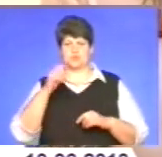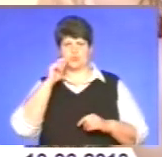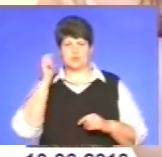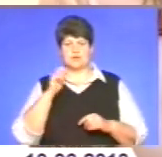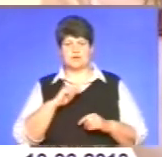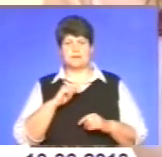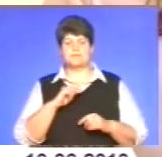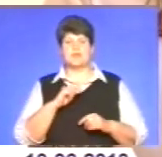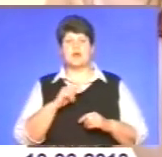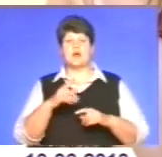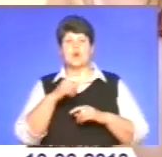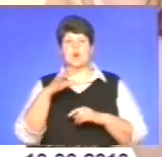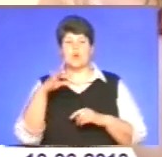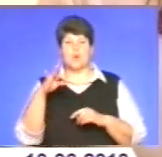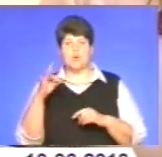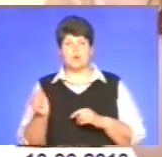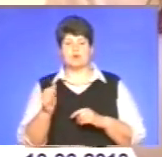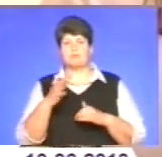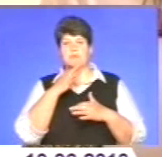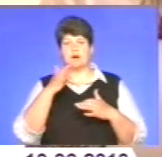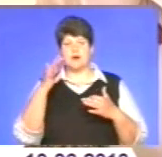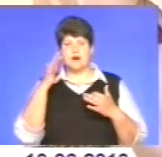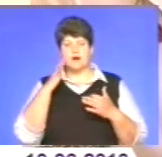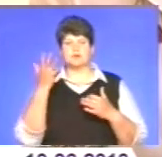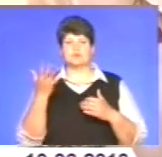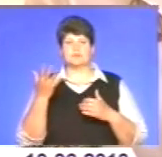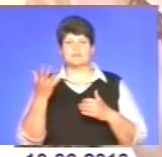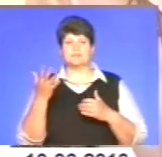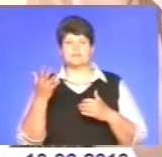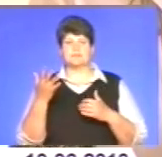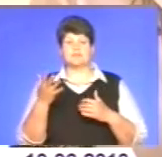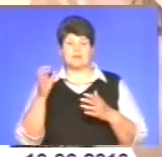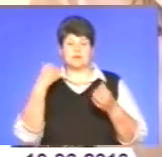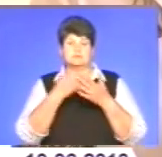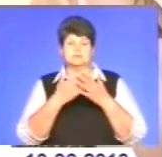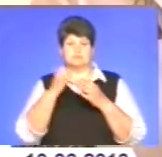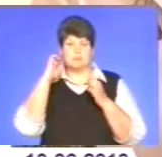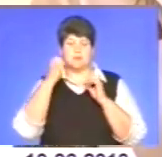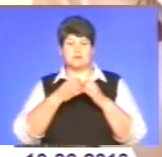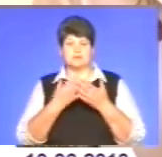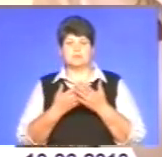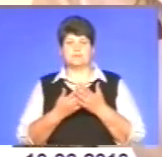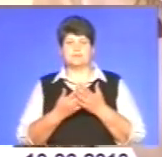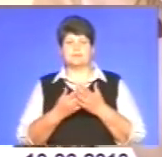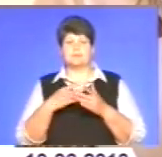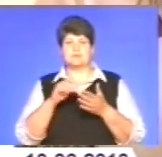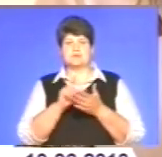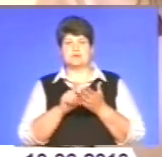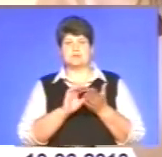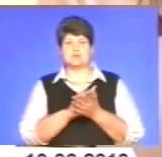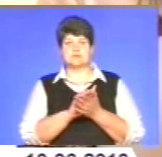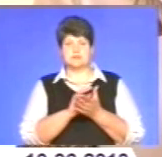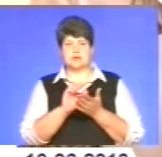Хор неодноразово впродовж своїх творчої біографії, ну так, по пам'яті, наскільки я пам'ятаю, ми як писали сценарій, знайомилися